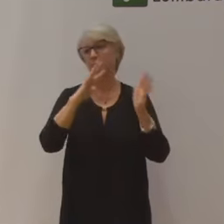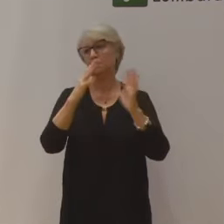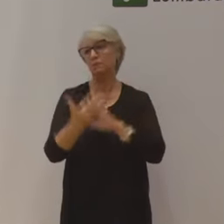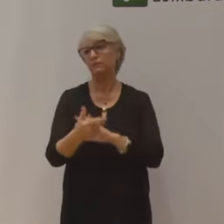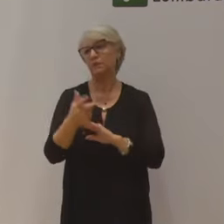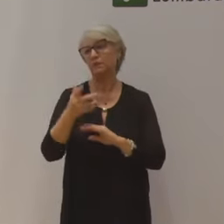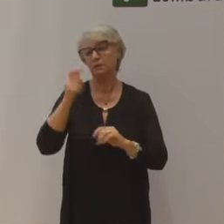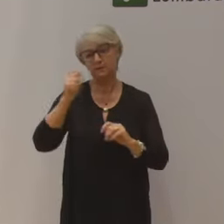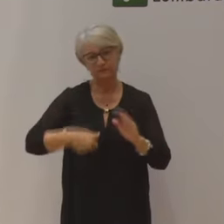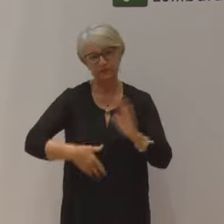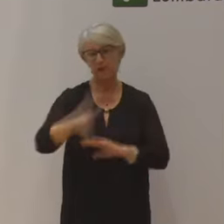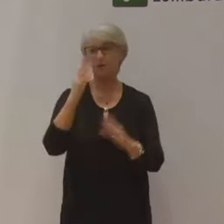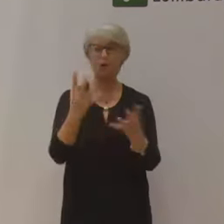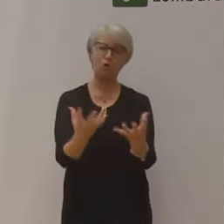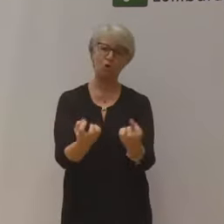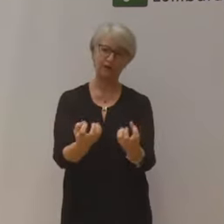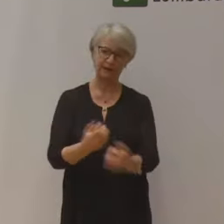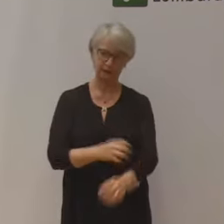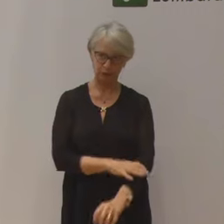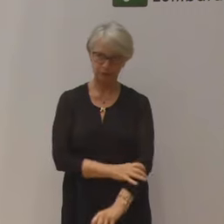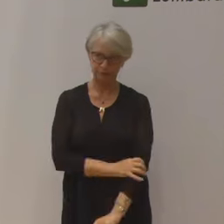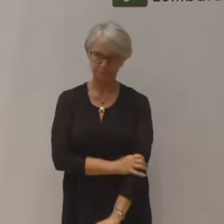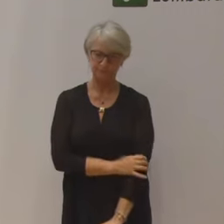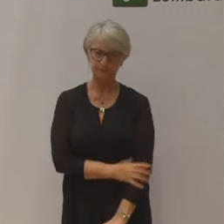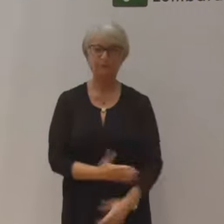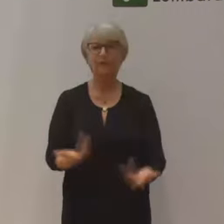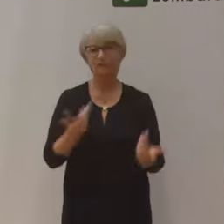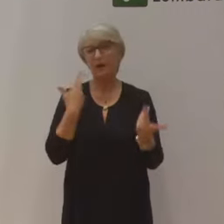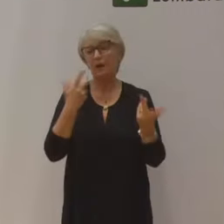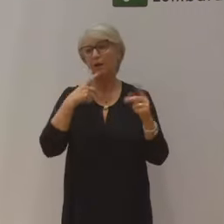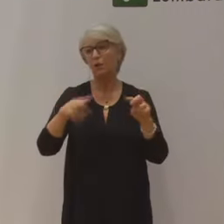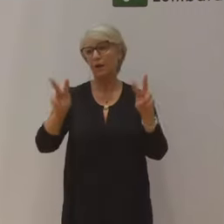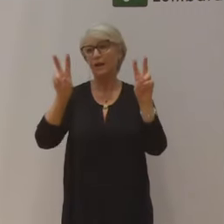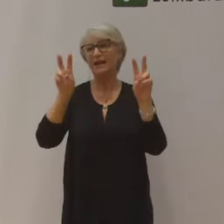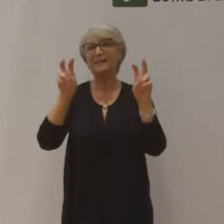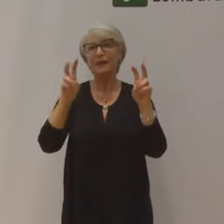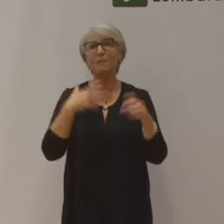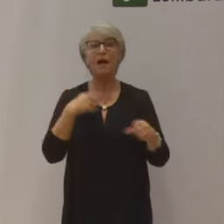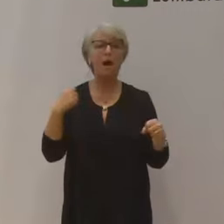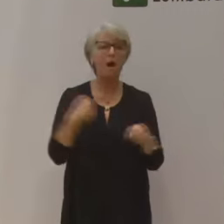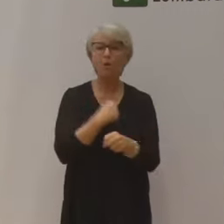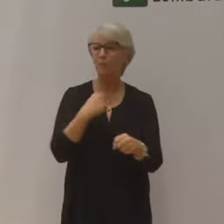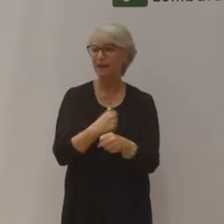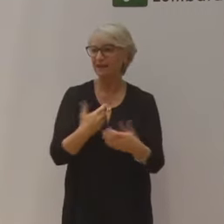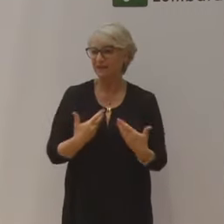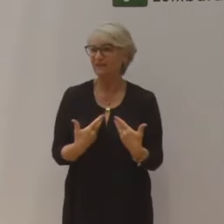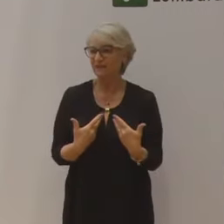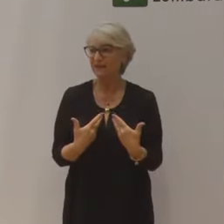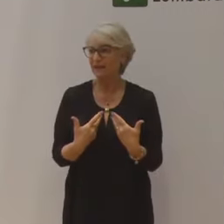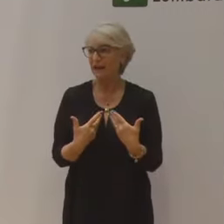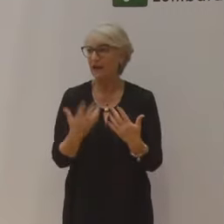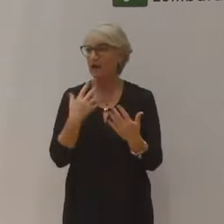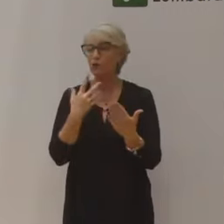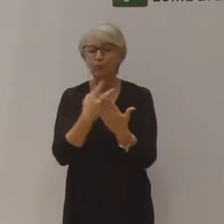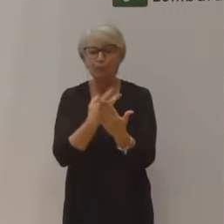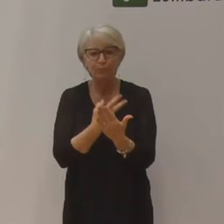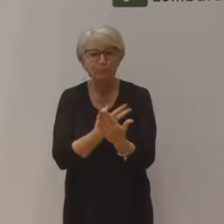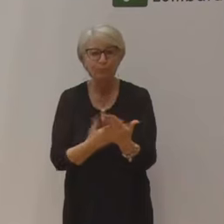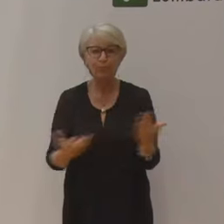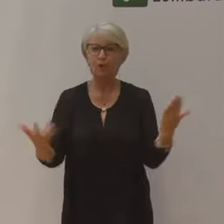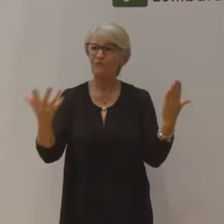partendo da situazioni concrete. Quindi ancora una volta il tema dell'operatività e di provare proprio sul